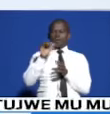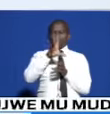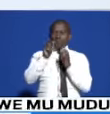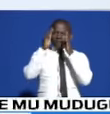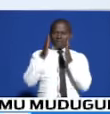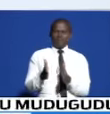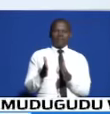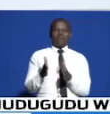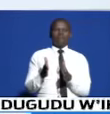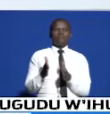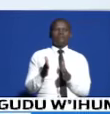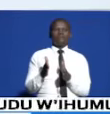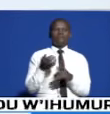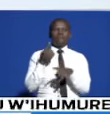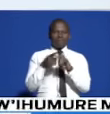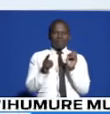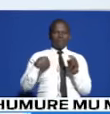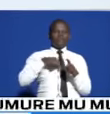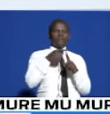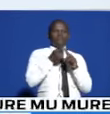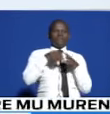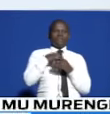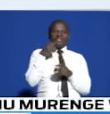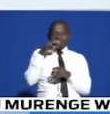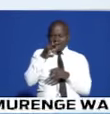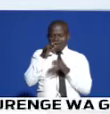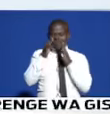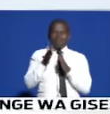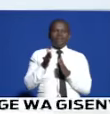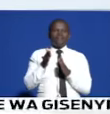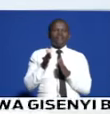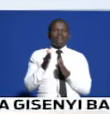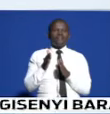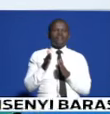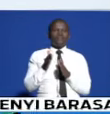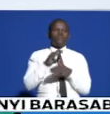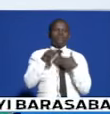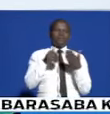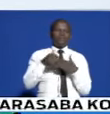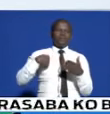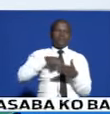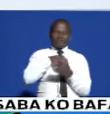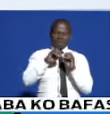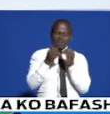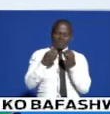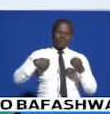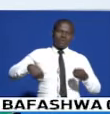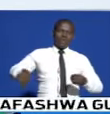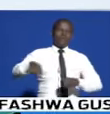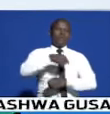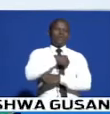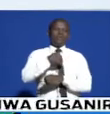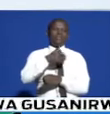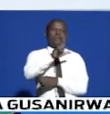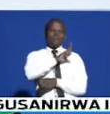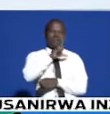nk'umunyafrika ariko mpavuye ndi Francophonie. Uyu muryango wacu ufite amahirwe menshi tugomba